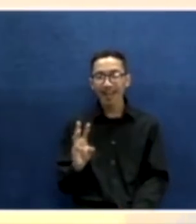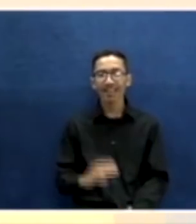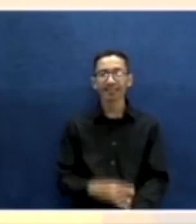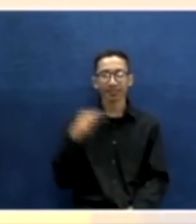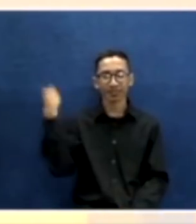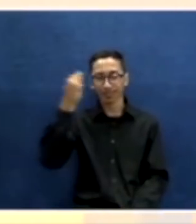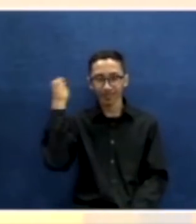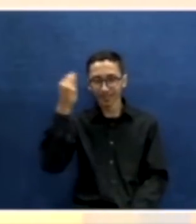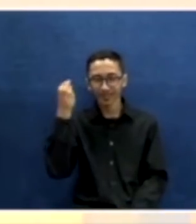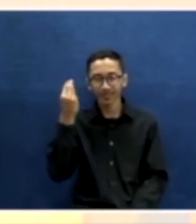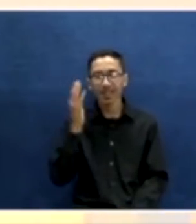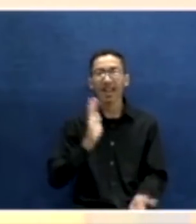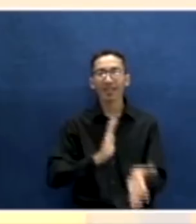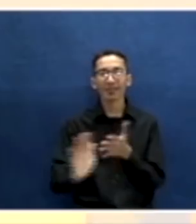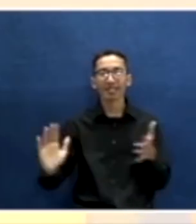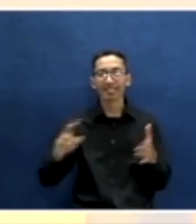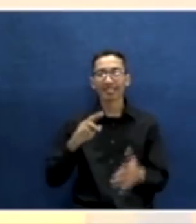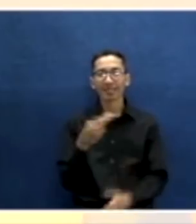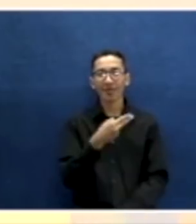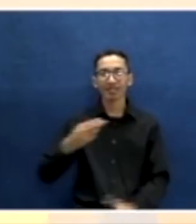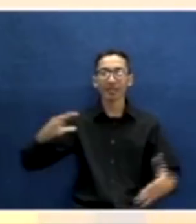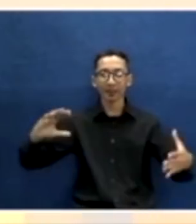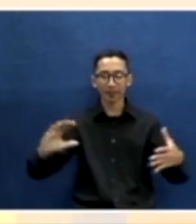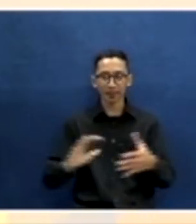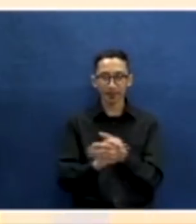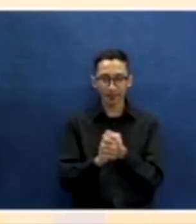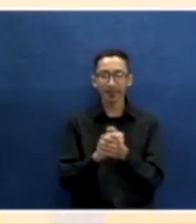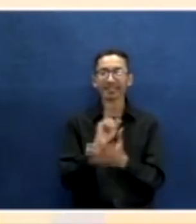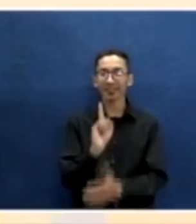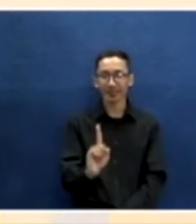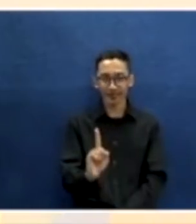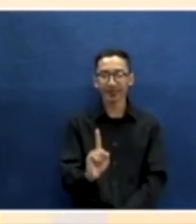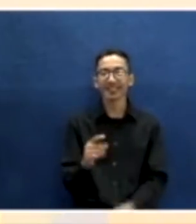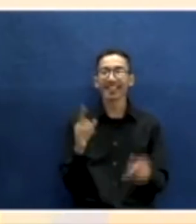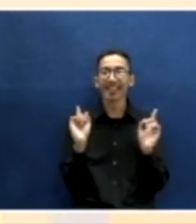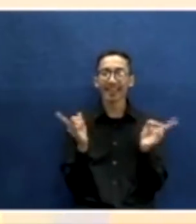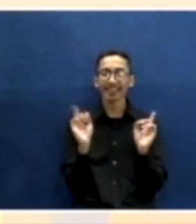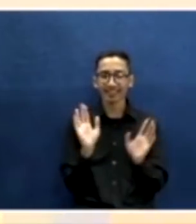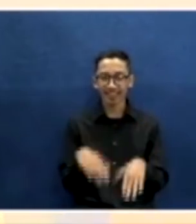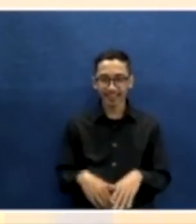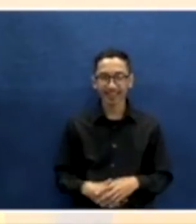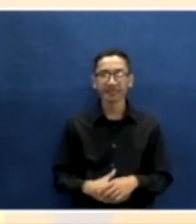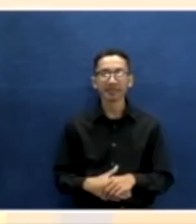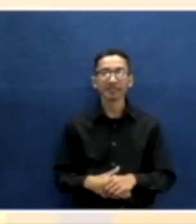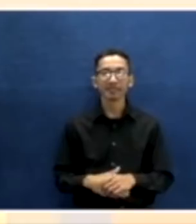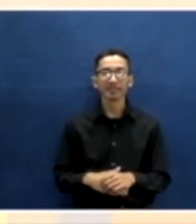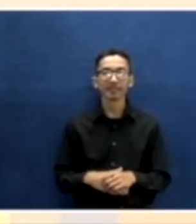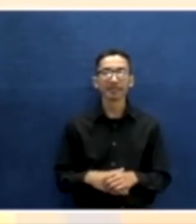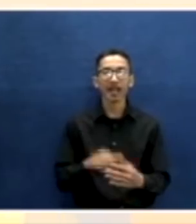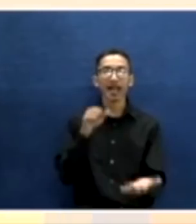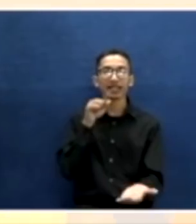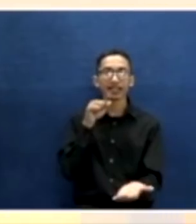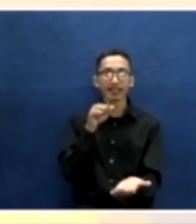sudah kita persatuan Indonesia News Ya santai aja kembali hadits